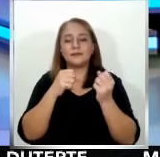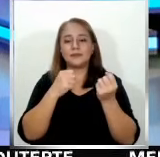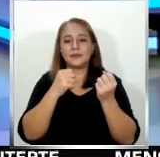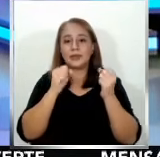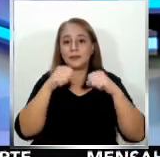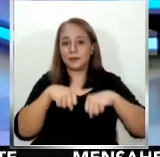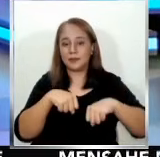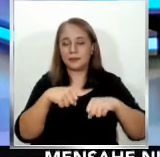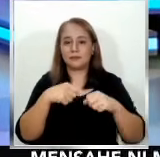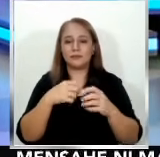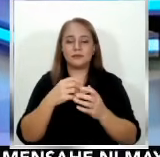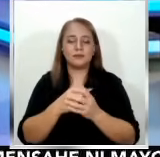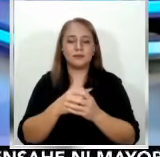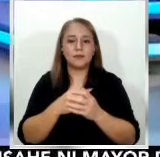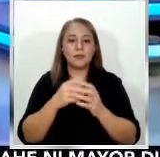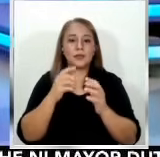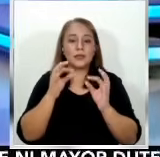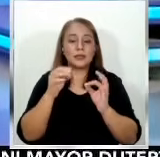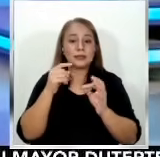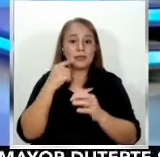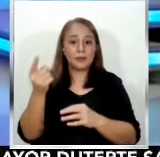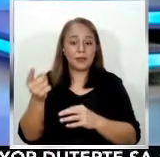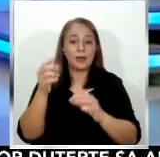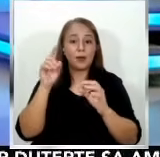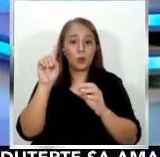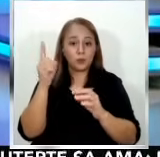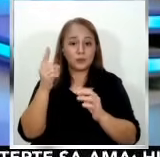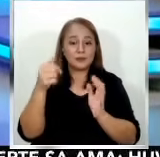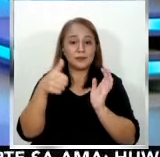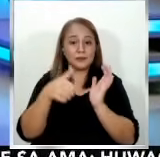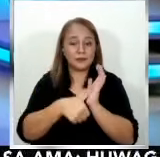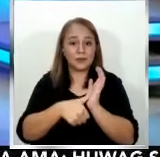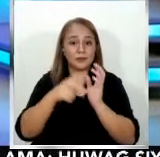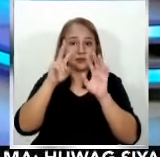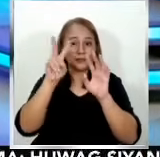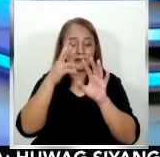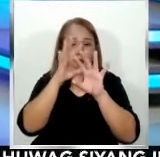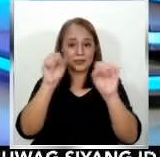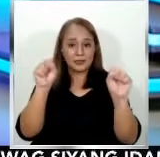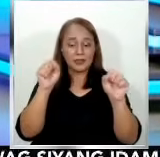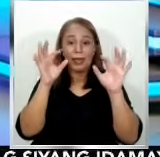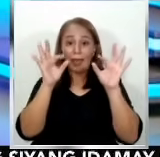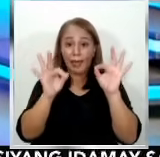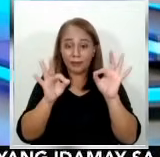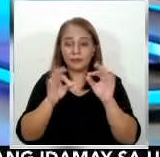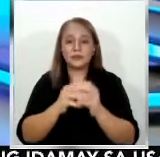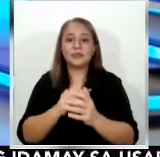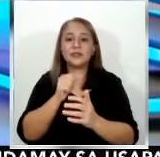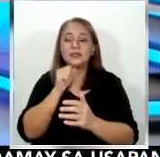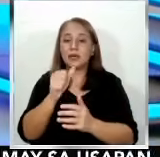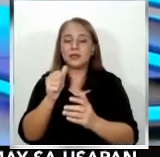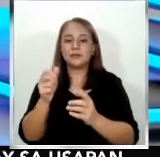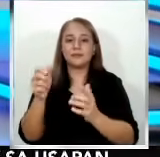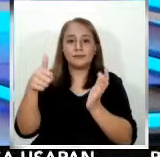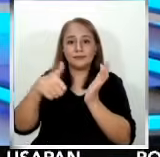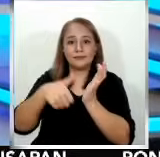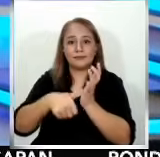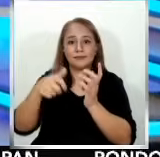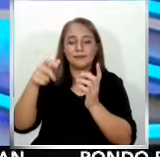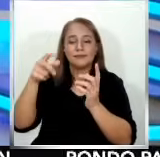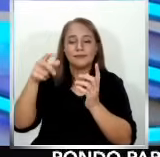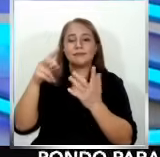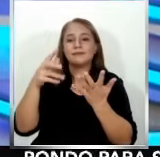kanila, kakandidato lang daw ang presidente kung hindi tatakbo ang kanyang anak na si Davao City Mayor Sara